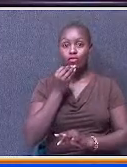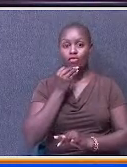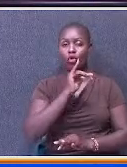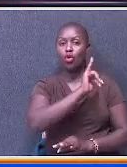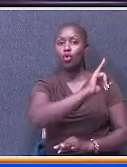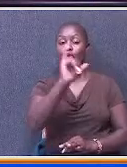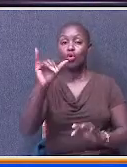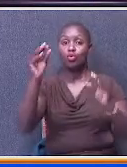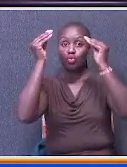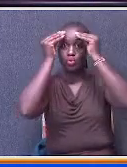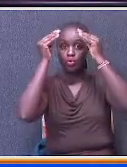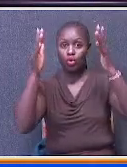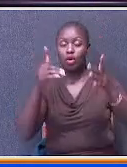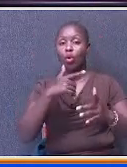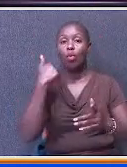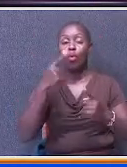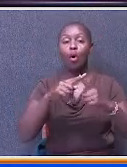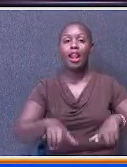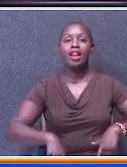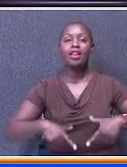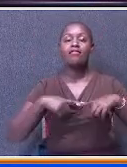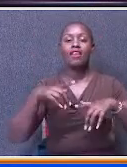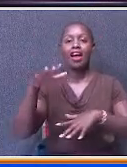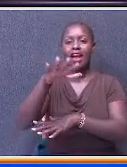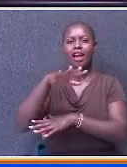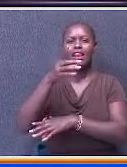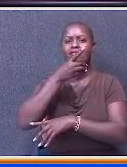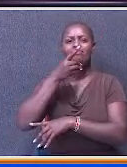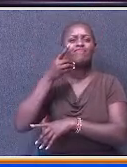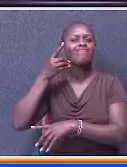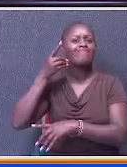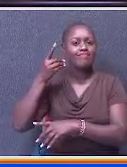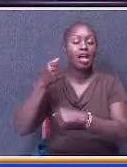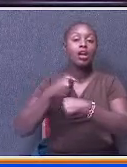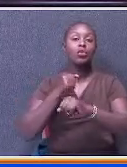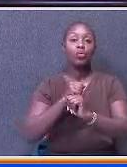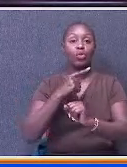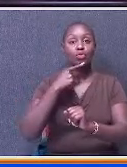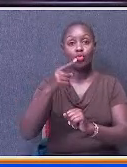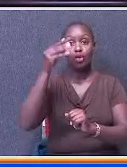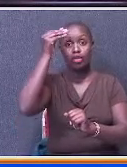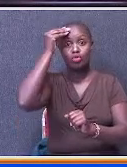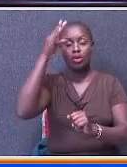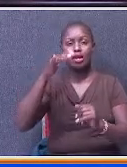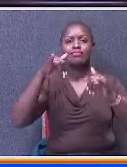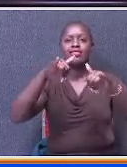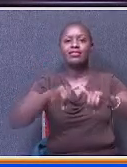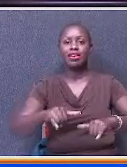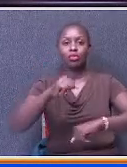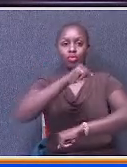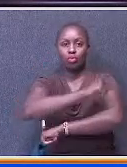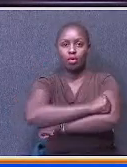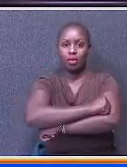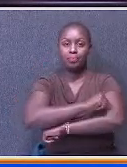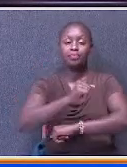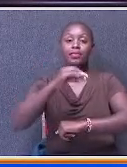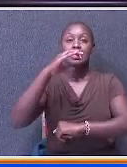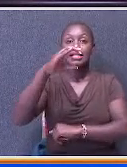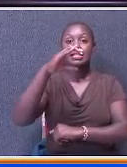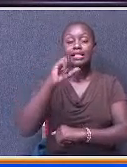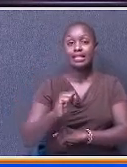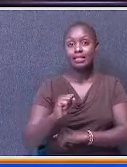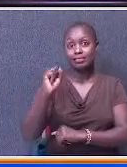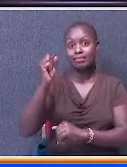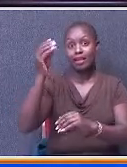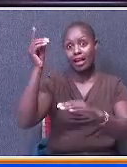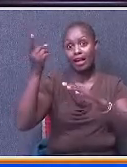shule zilizoko maeneo yaliyoathirika na ukame kuhakikisha wanafunzi hao wanasalia shuleni. Waziri wa Elimu